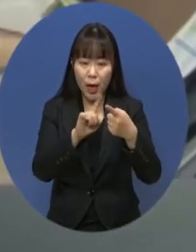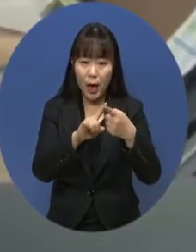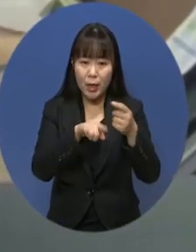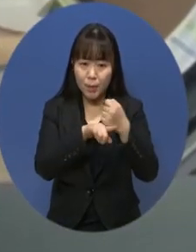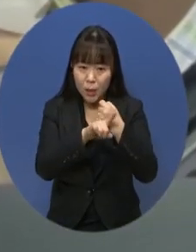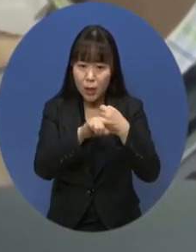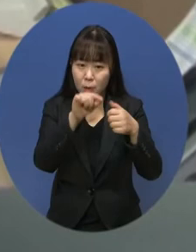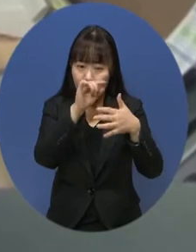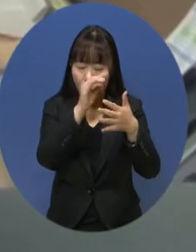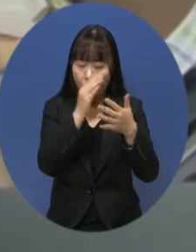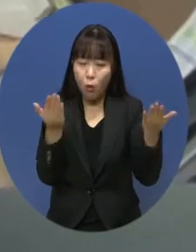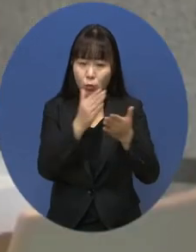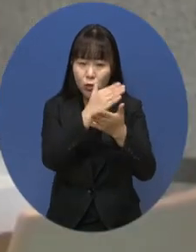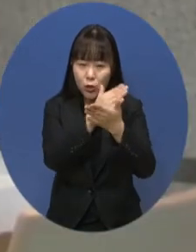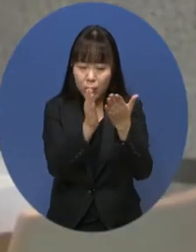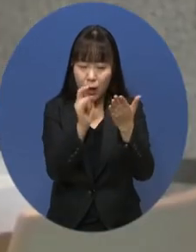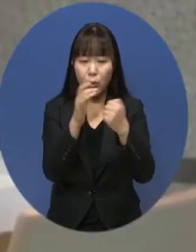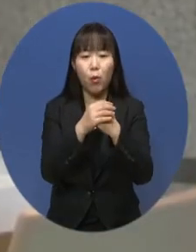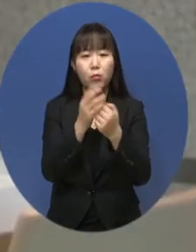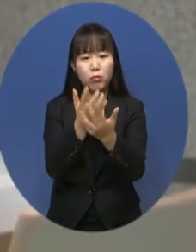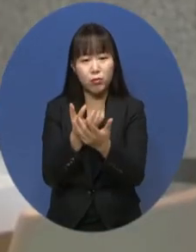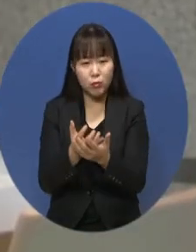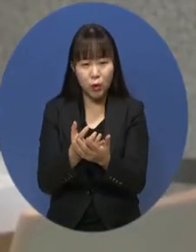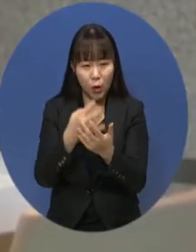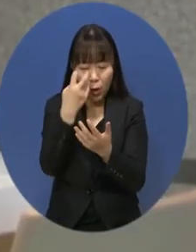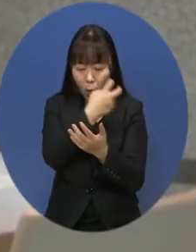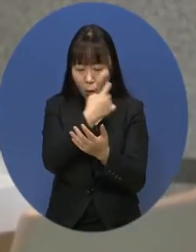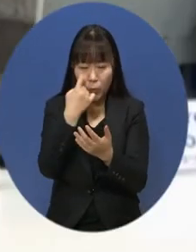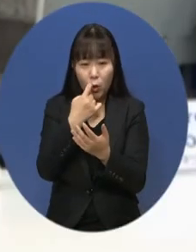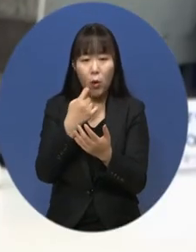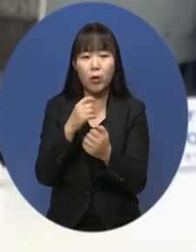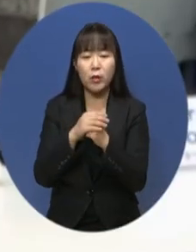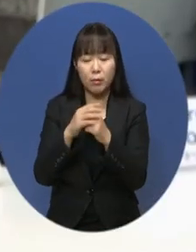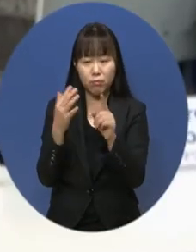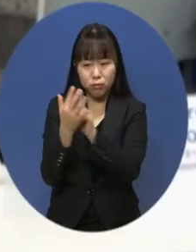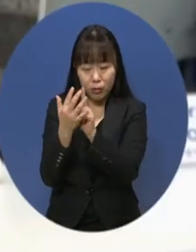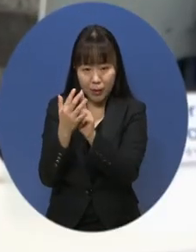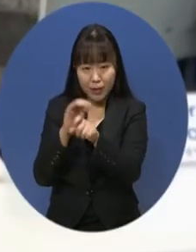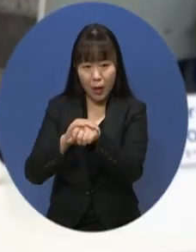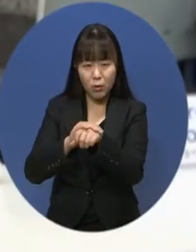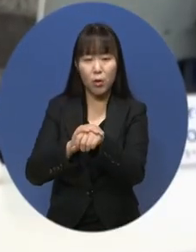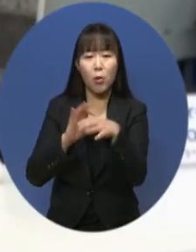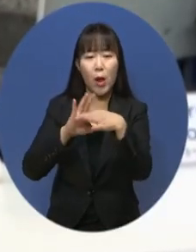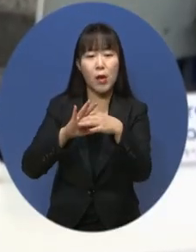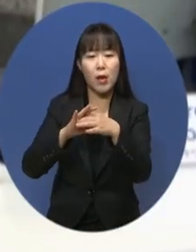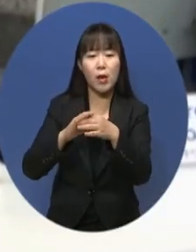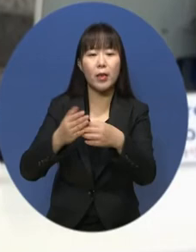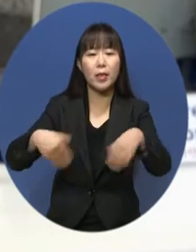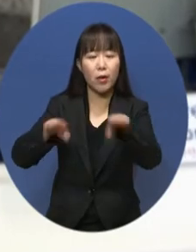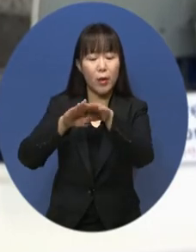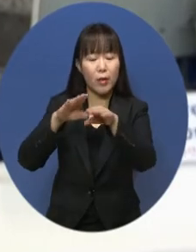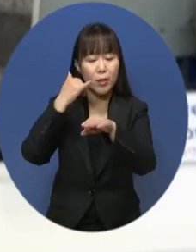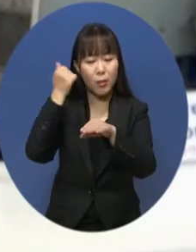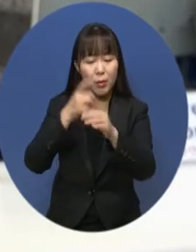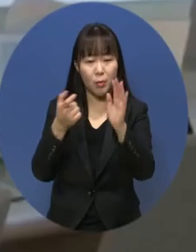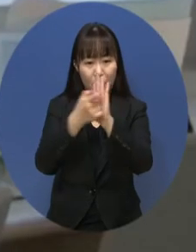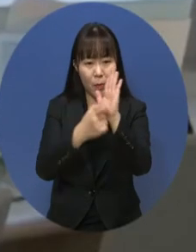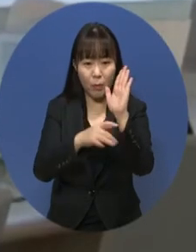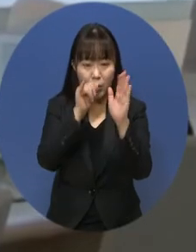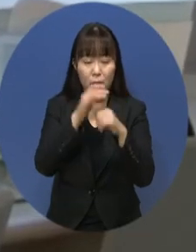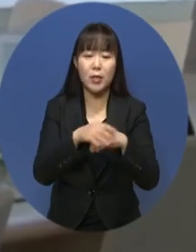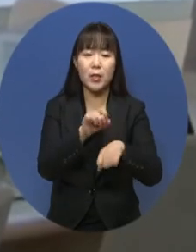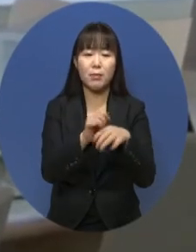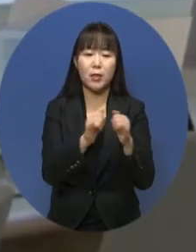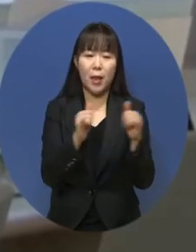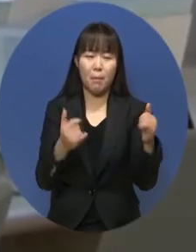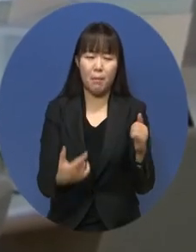구비서류 검토 올바른 믿었는데 유관기관 연락처 등이 기재돼 습니다 이를 통해 실무자들의